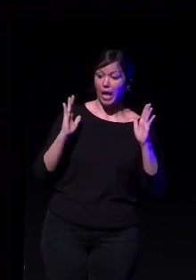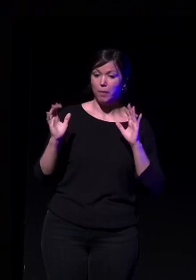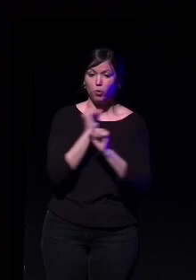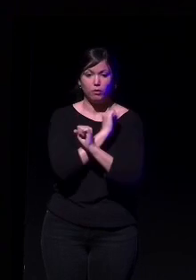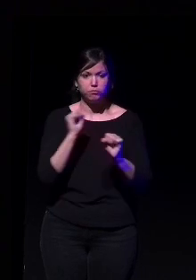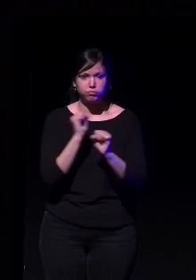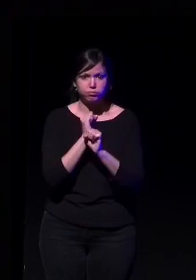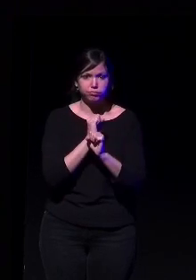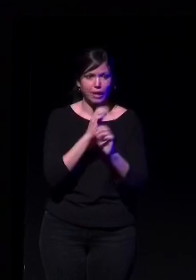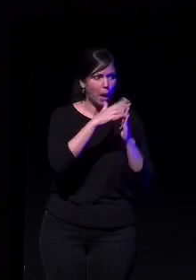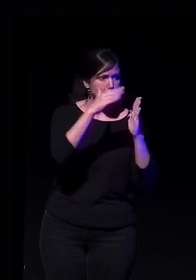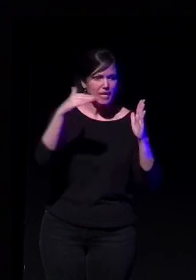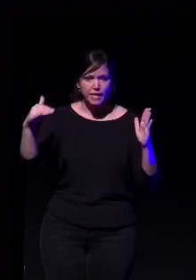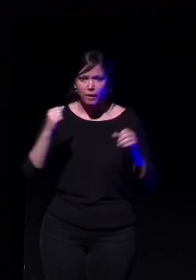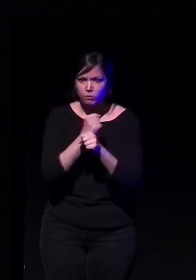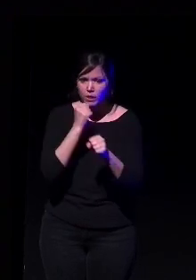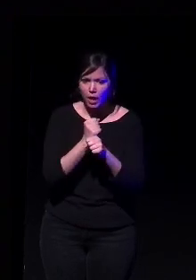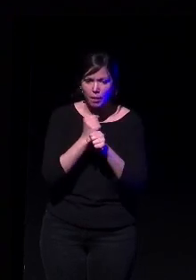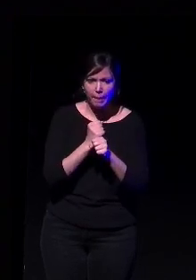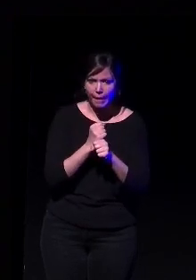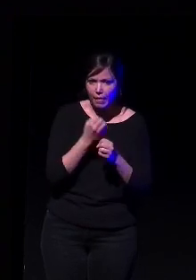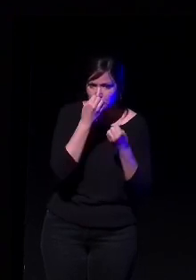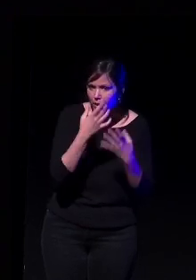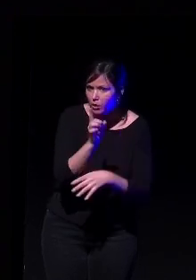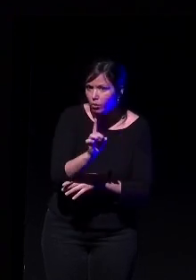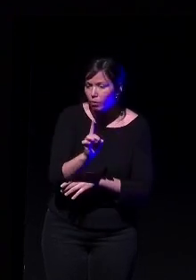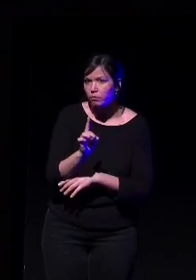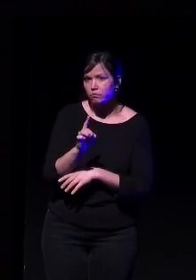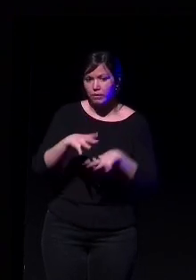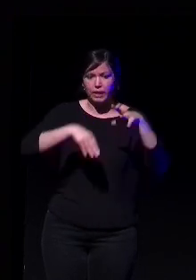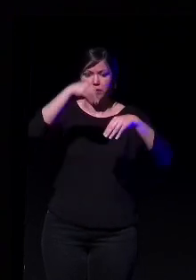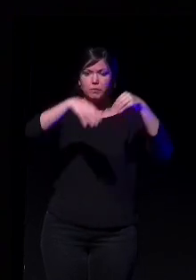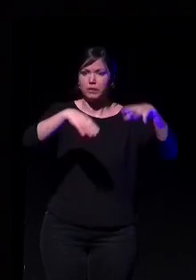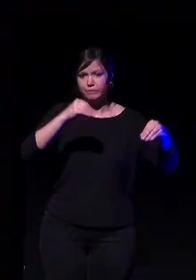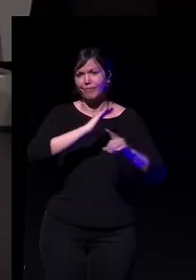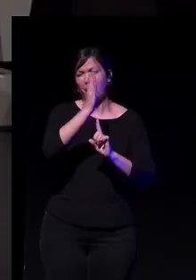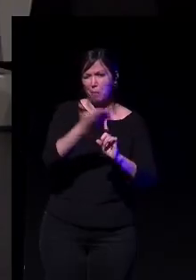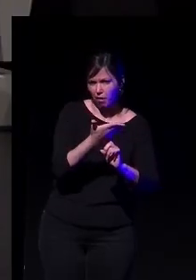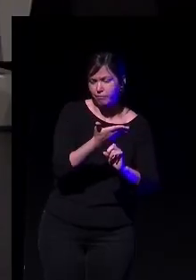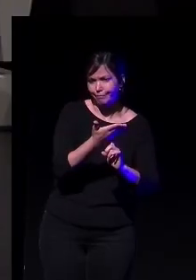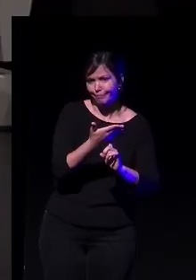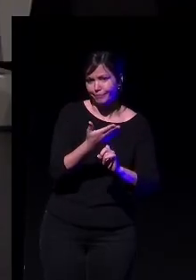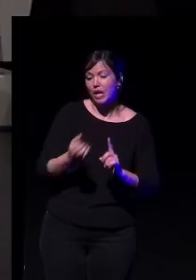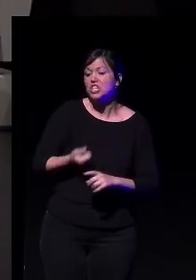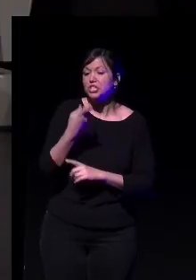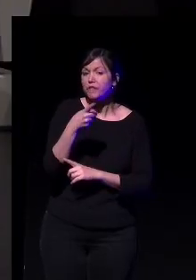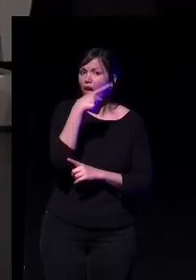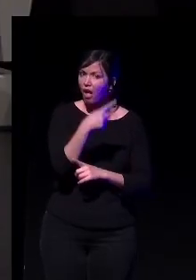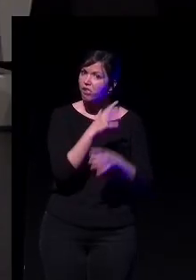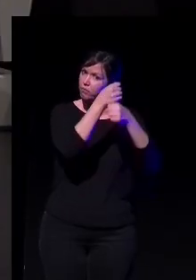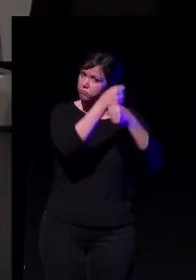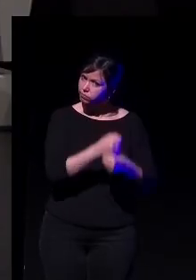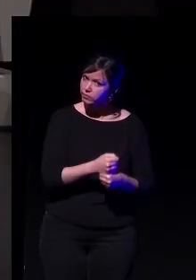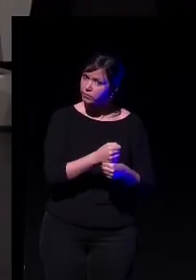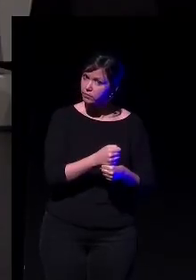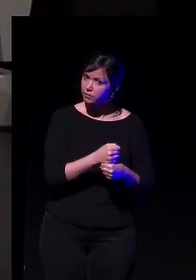d'esquí gironines no han pogut treballar a ple rendiment i les destinacions de muntanya se n'han ressentit. Les xifres d'ocupació d'aquesta